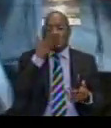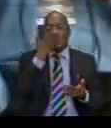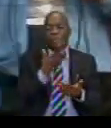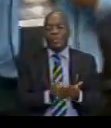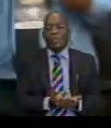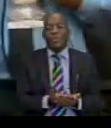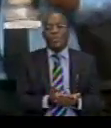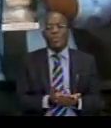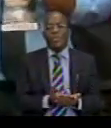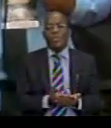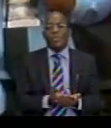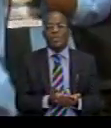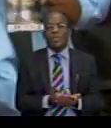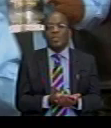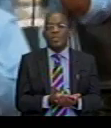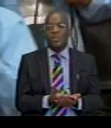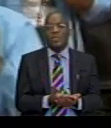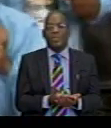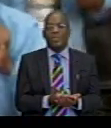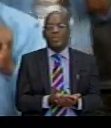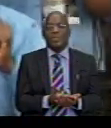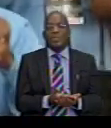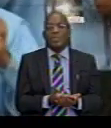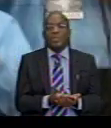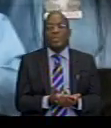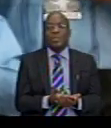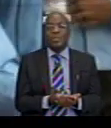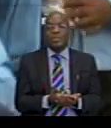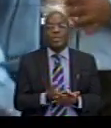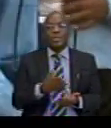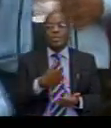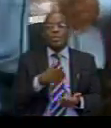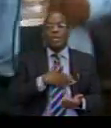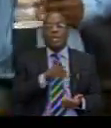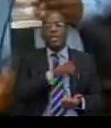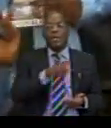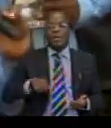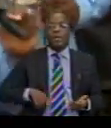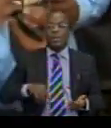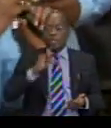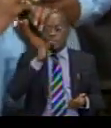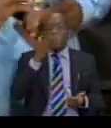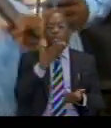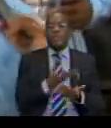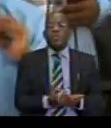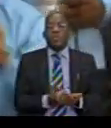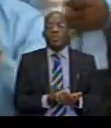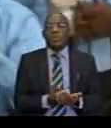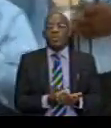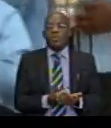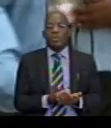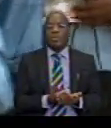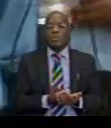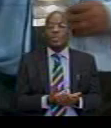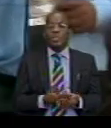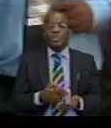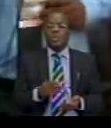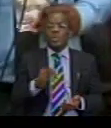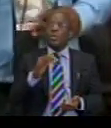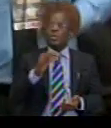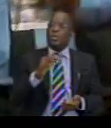Loue le Seigneur, loue le Seigneur, loue le Seigneur ce soir. Mon Dieu est bon, il est bon.